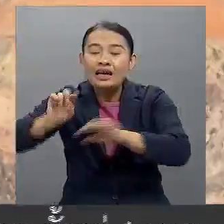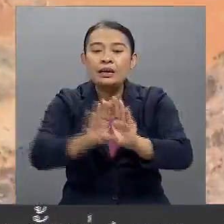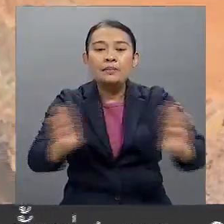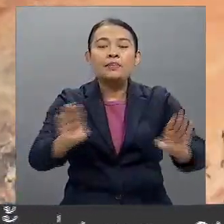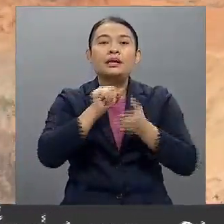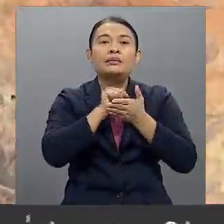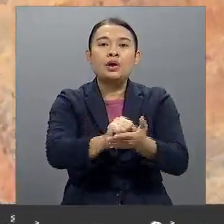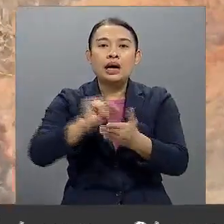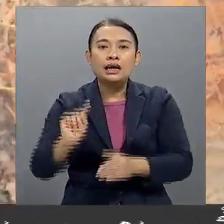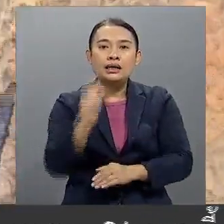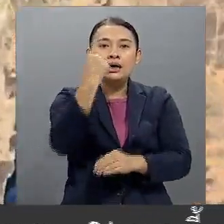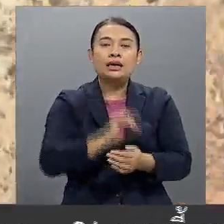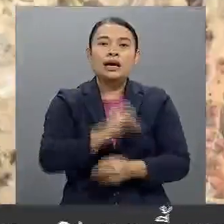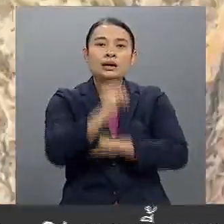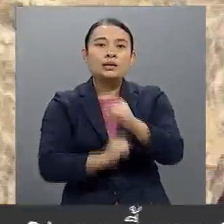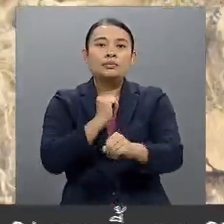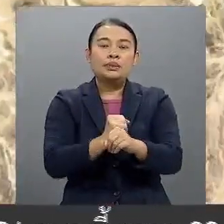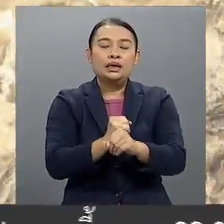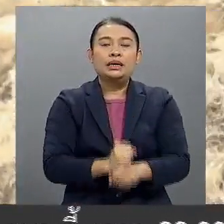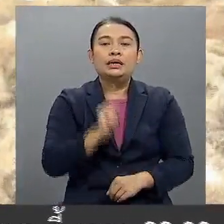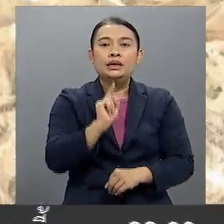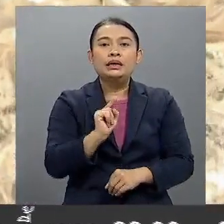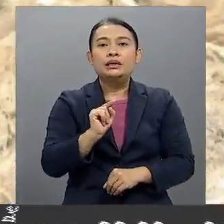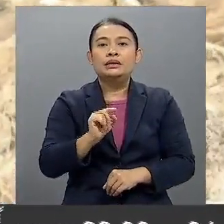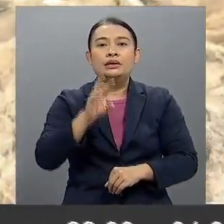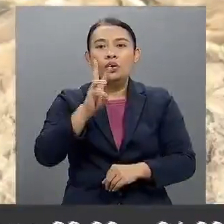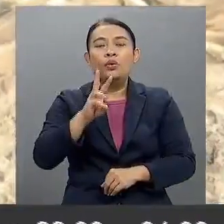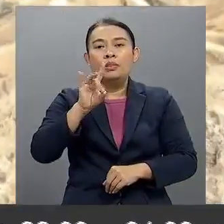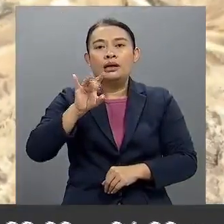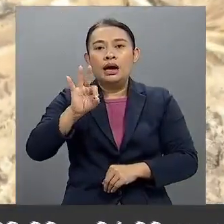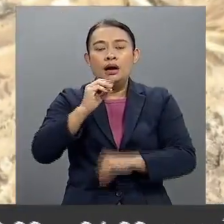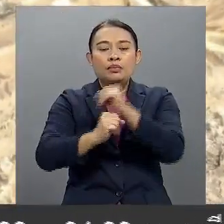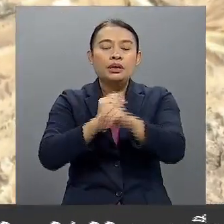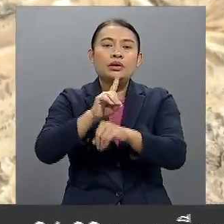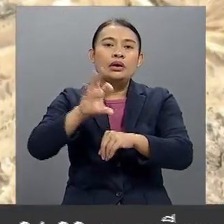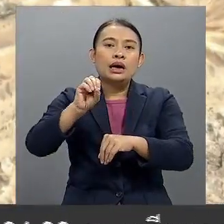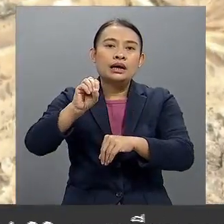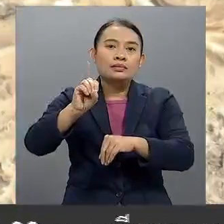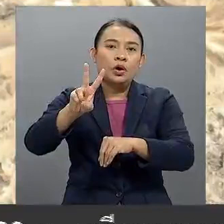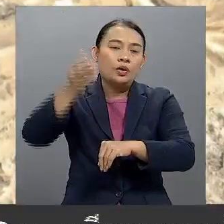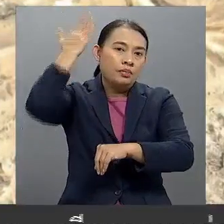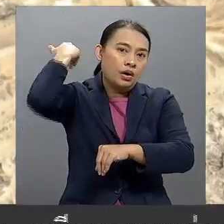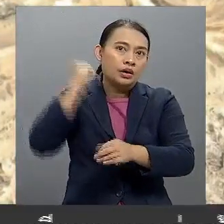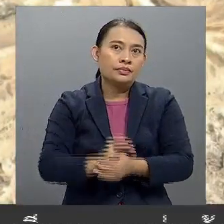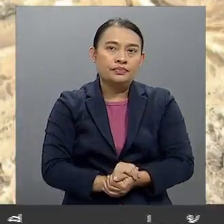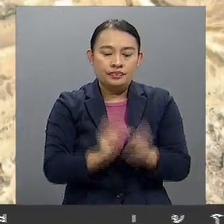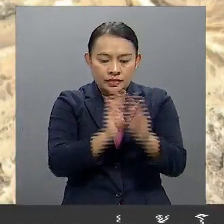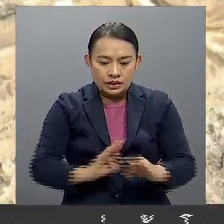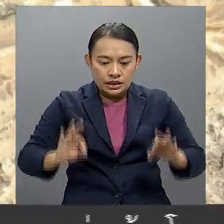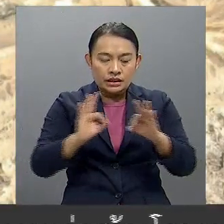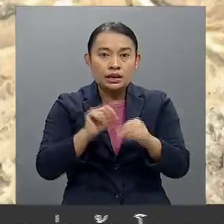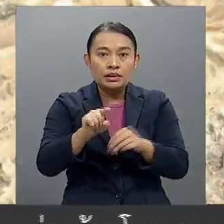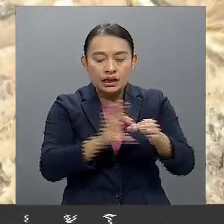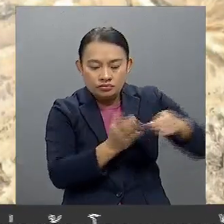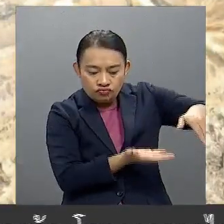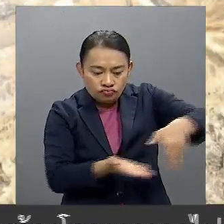69 หรือ 152 ปีก่อนถือว่าเป็นทางลดเส้นสำคัญค่ะย่นระยะทางในการเดินทางระหวาง